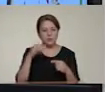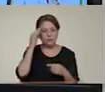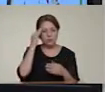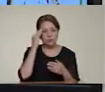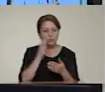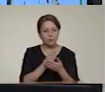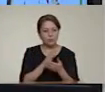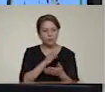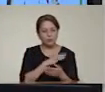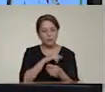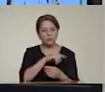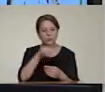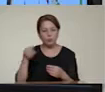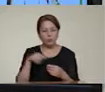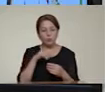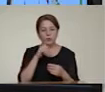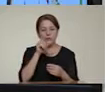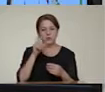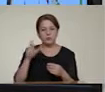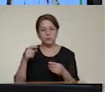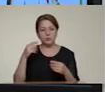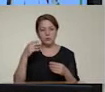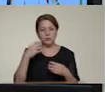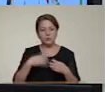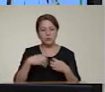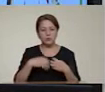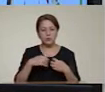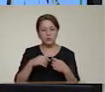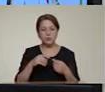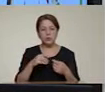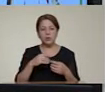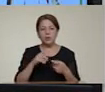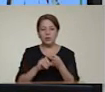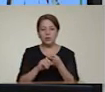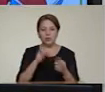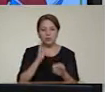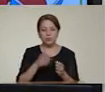ega bo'lib, u insonlar o'rtasida aloqa aralashuviga xizmat qiladi.